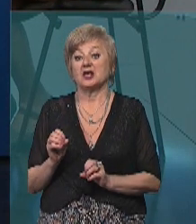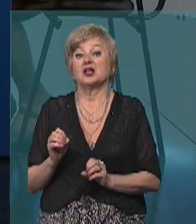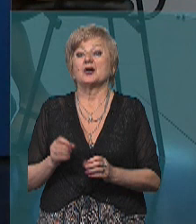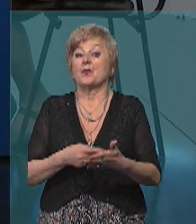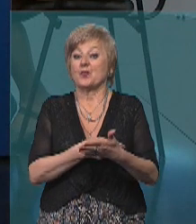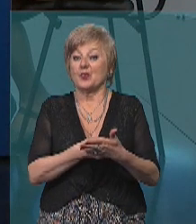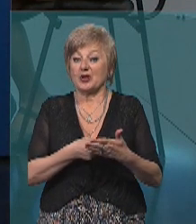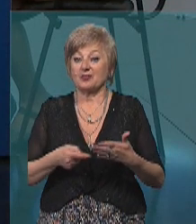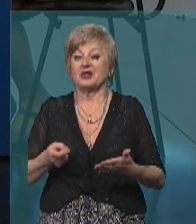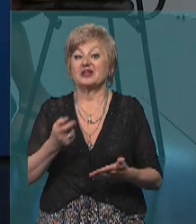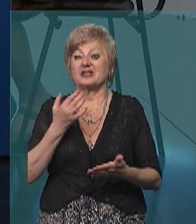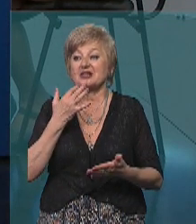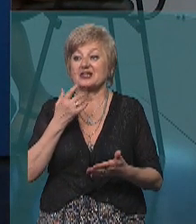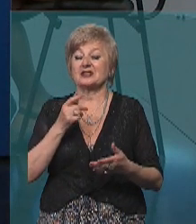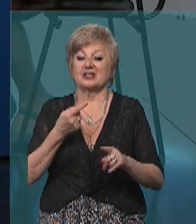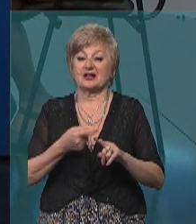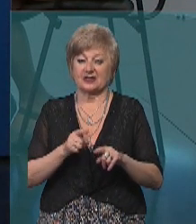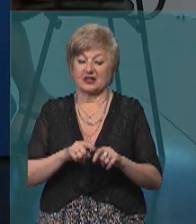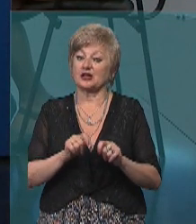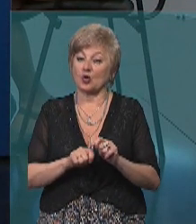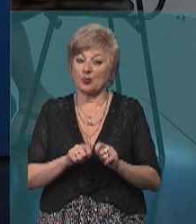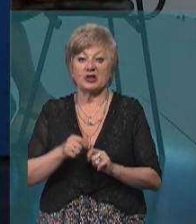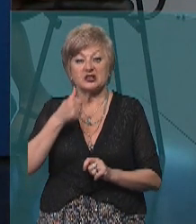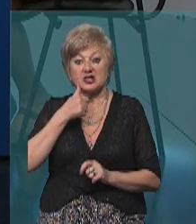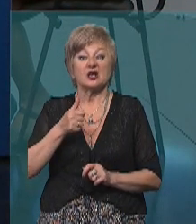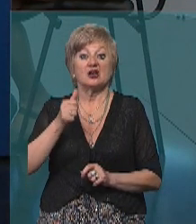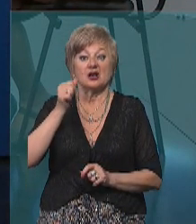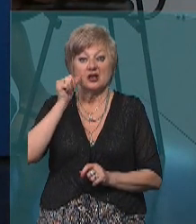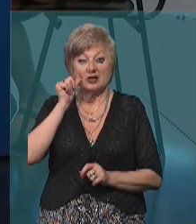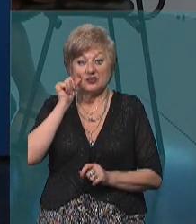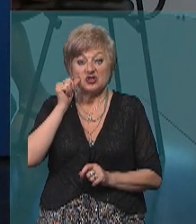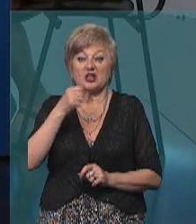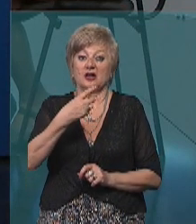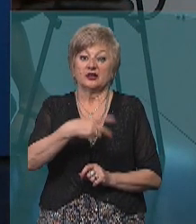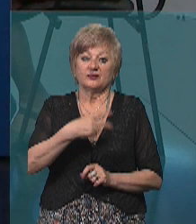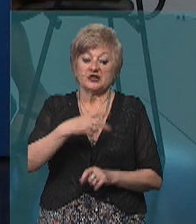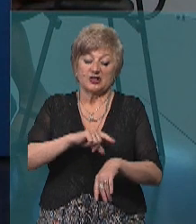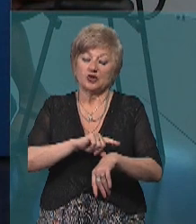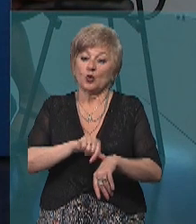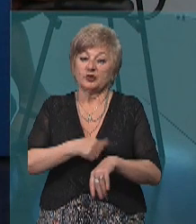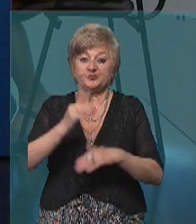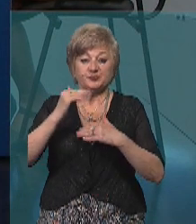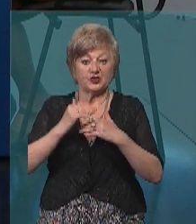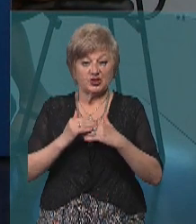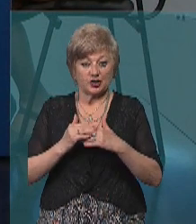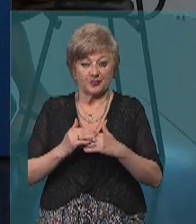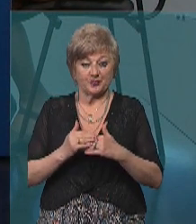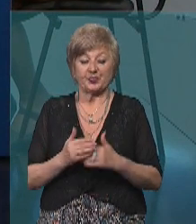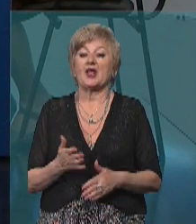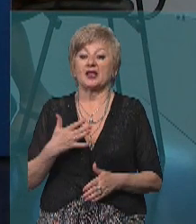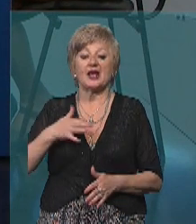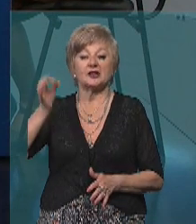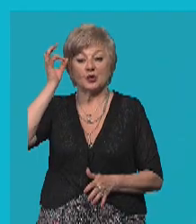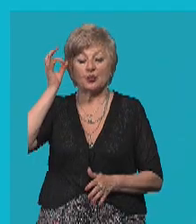підбив національний екзит-пол вчора станом на 20 годину вечора. Я